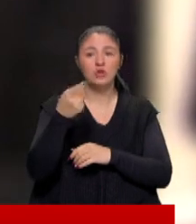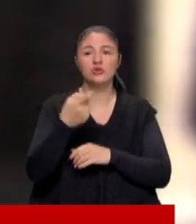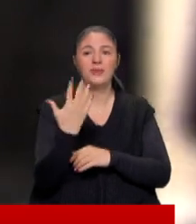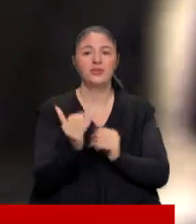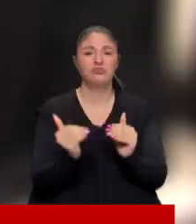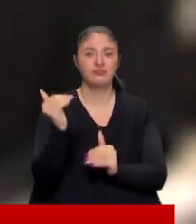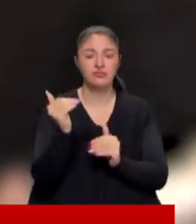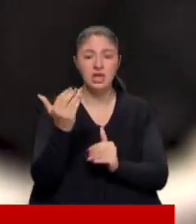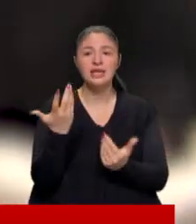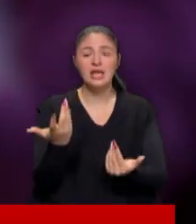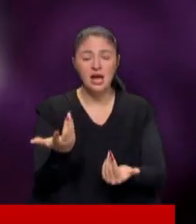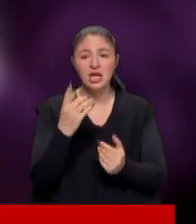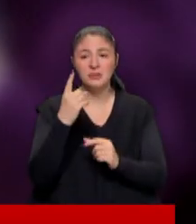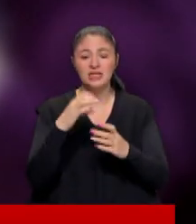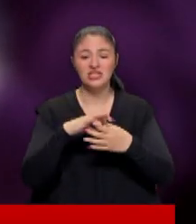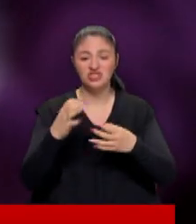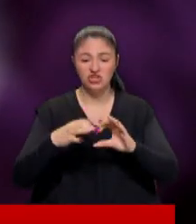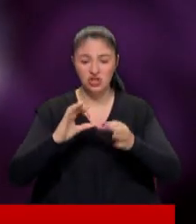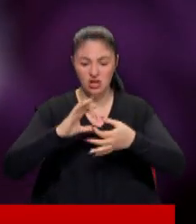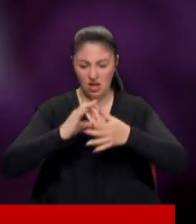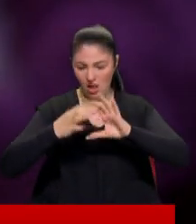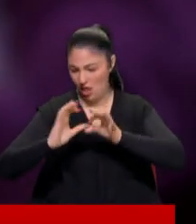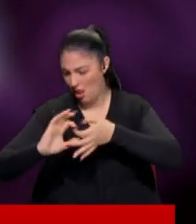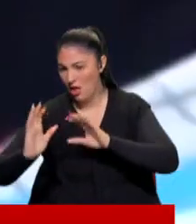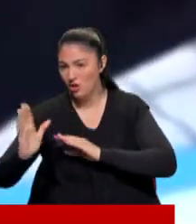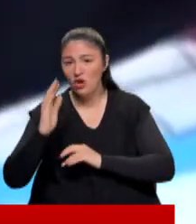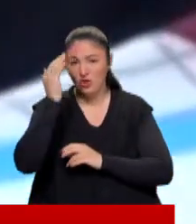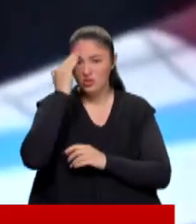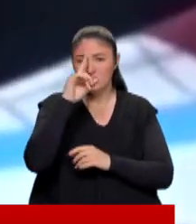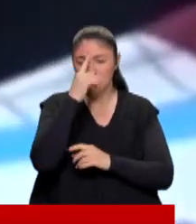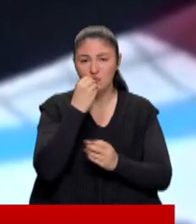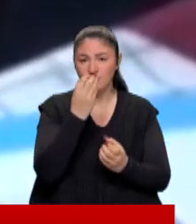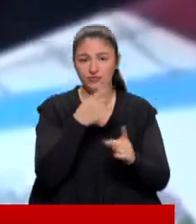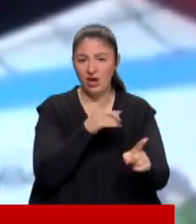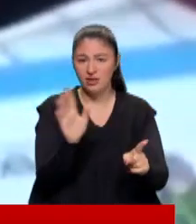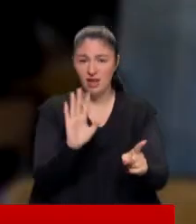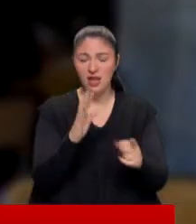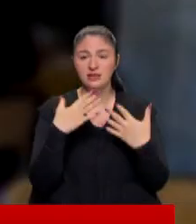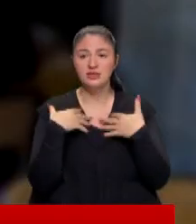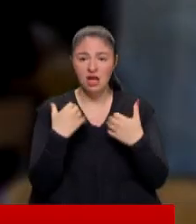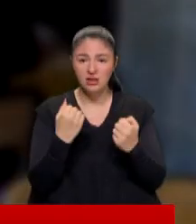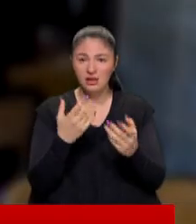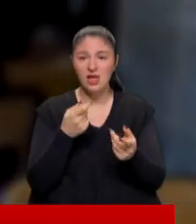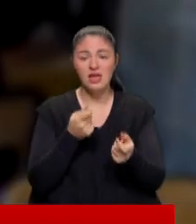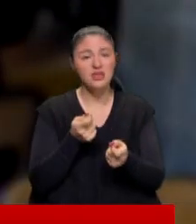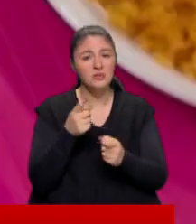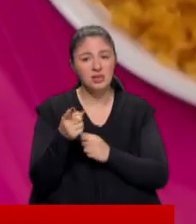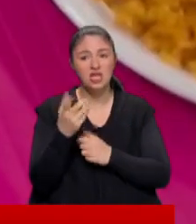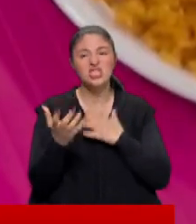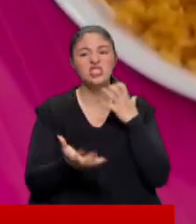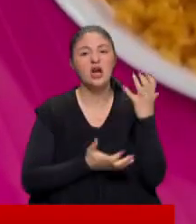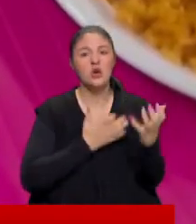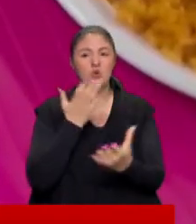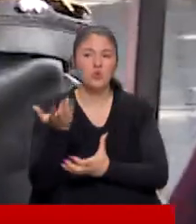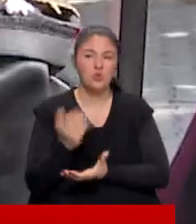%5'e ulaştı. Yani bir zincirin halkaları gibi. Yoksulluk sadece mutfağa vurmuyor. Sağlığı da, eğitimi de yakıcı bir